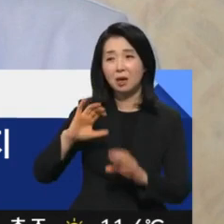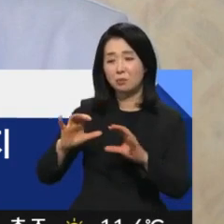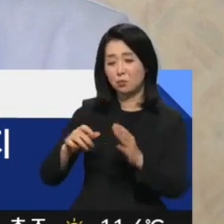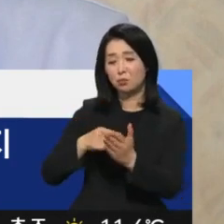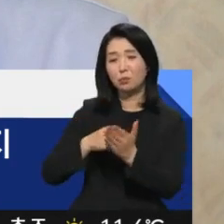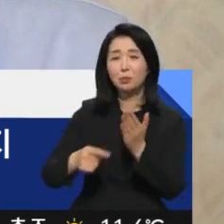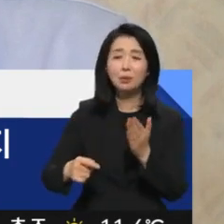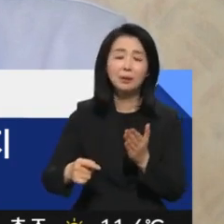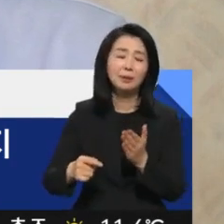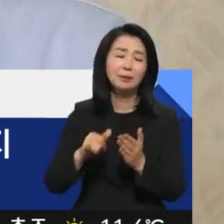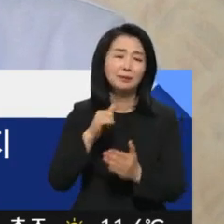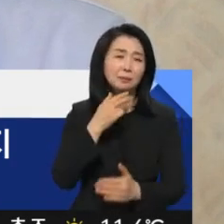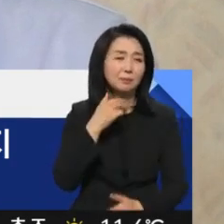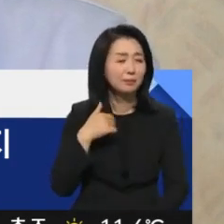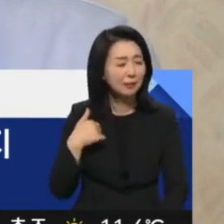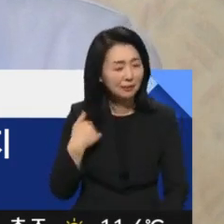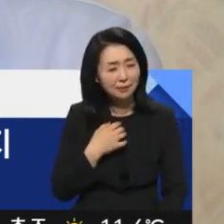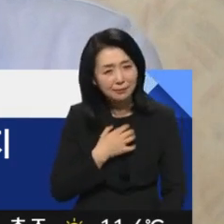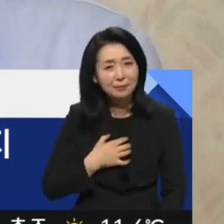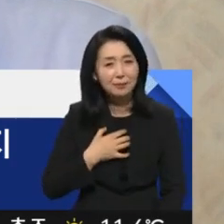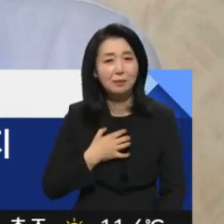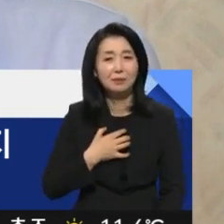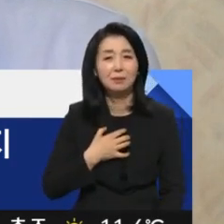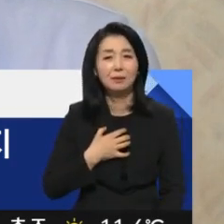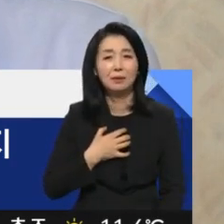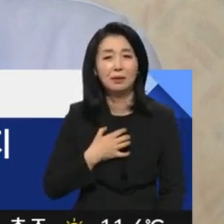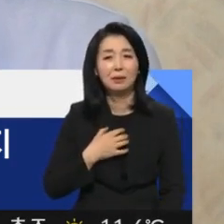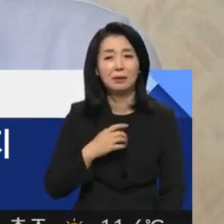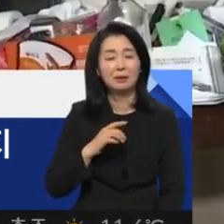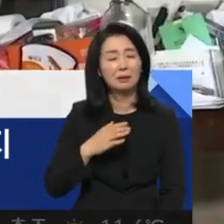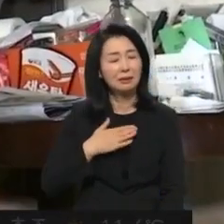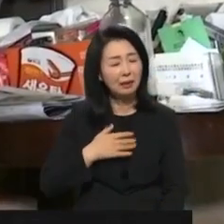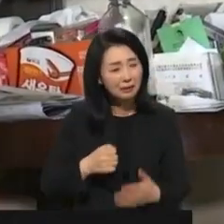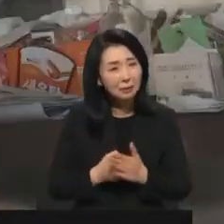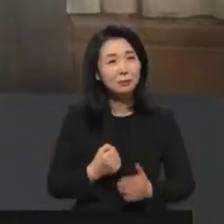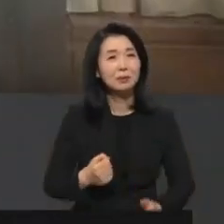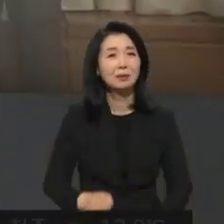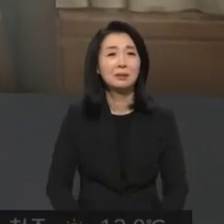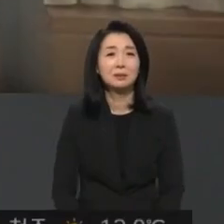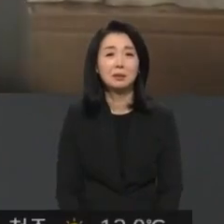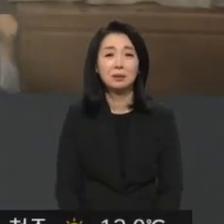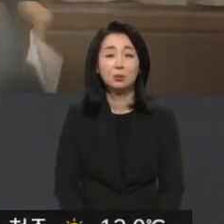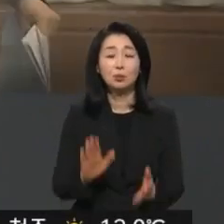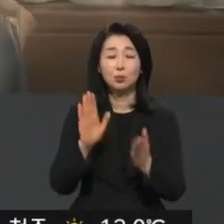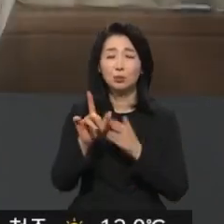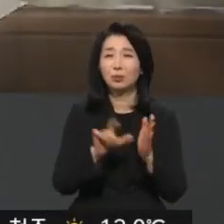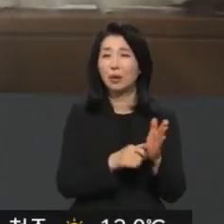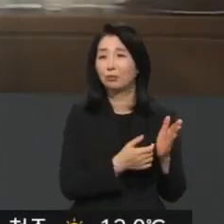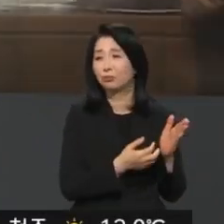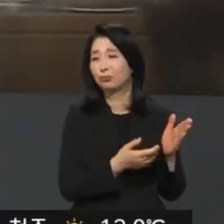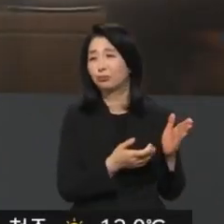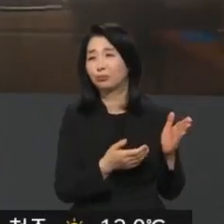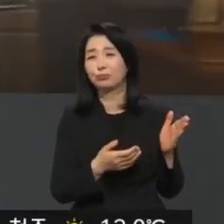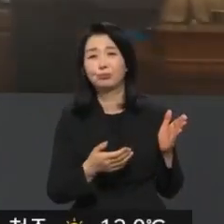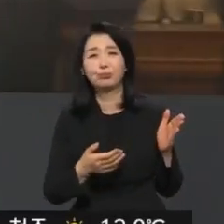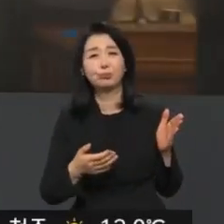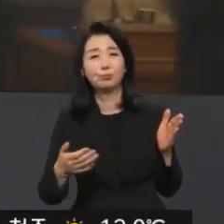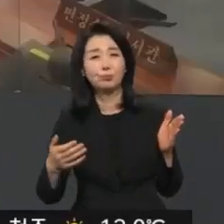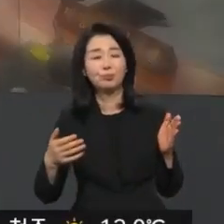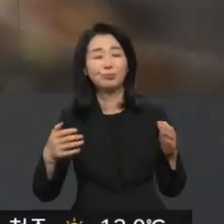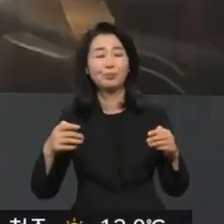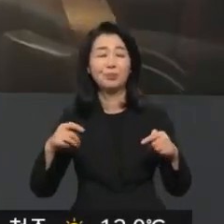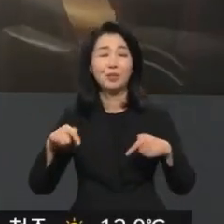손해가 안지도 모르겠네 이제 하나도 안 물고 그 뒤로도 시간은 계속 흘렀고 정권은